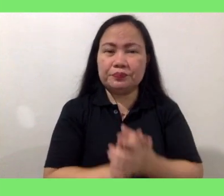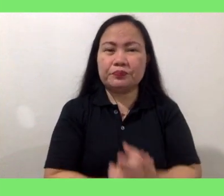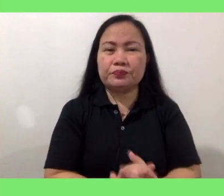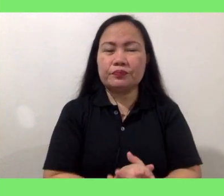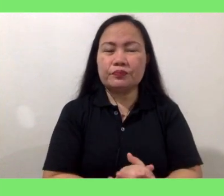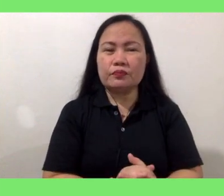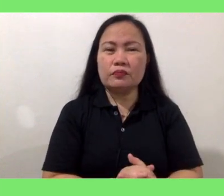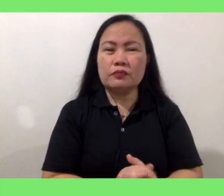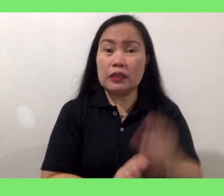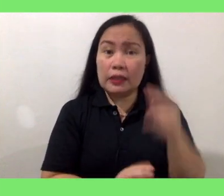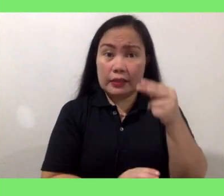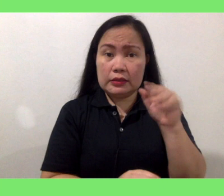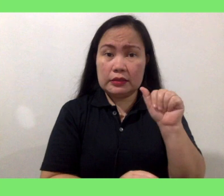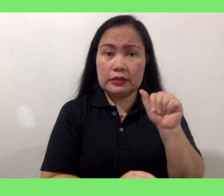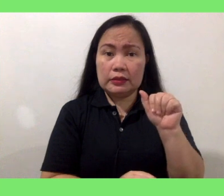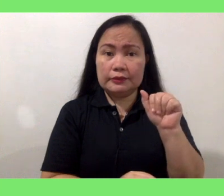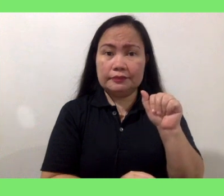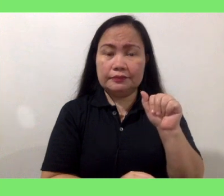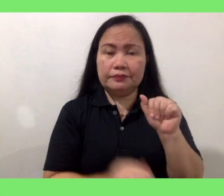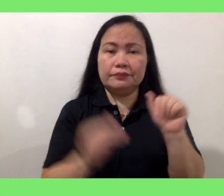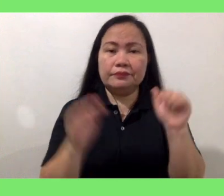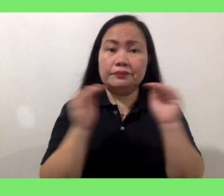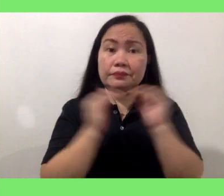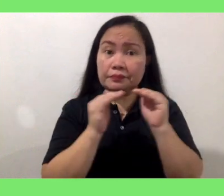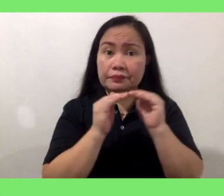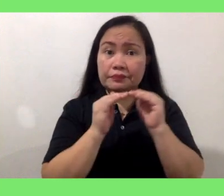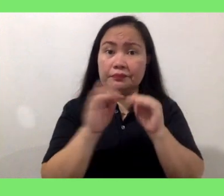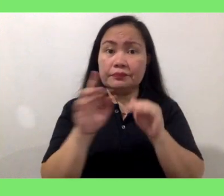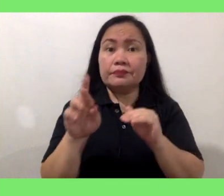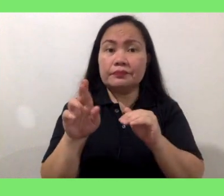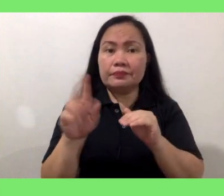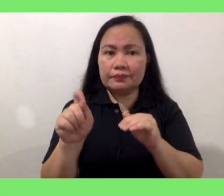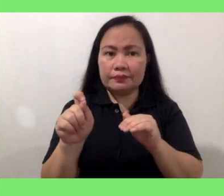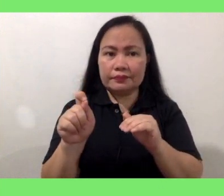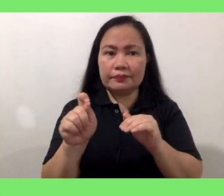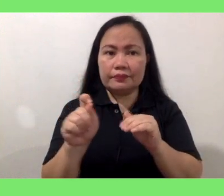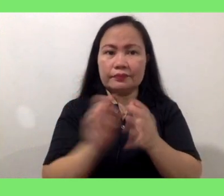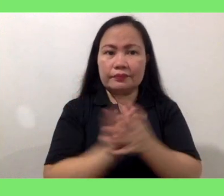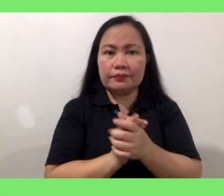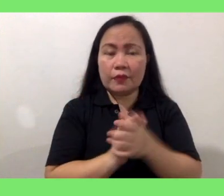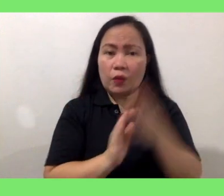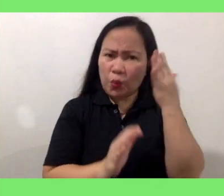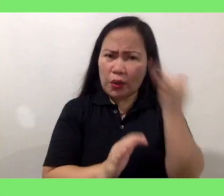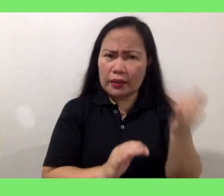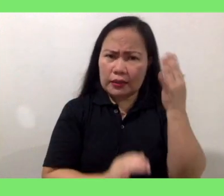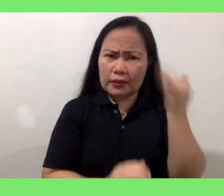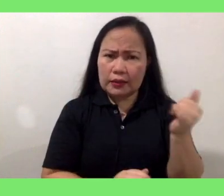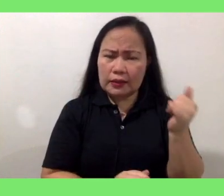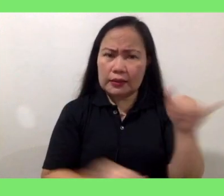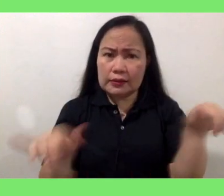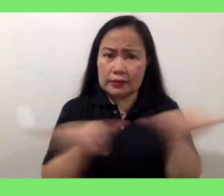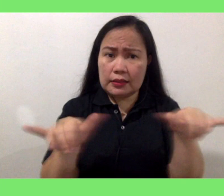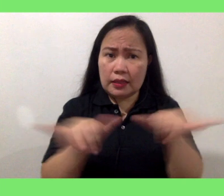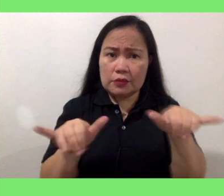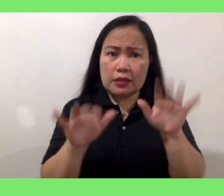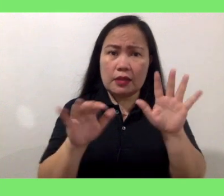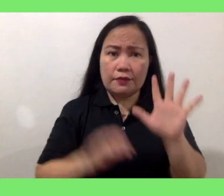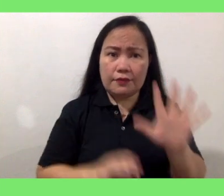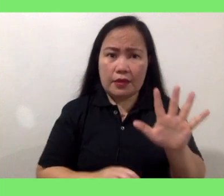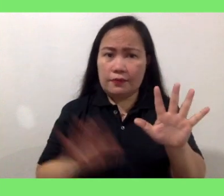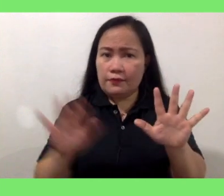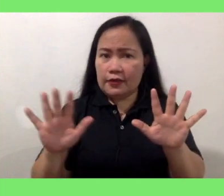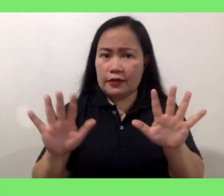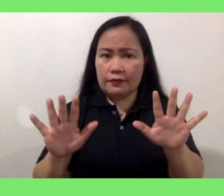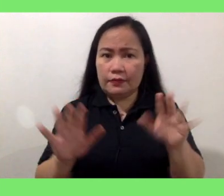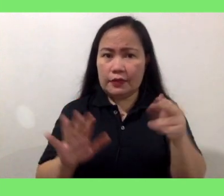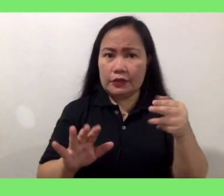natin. Now, HA, so as you can see, HA is equal to RT. Why? Kasi pareho silang